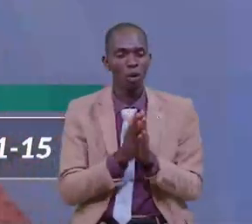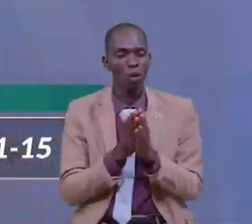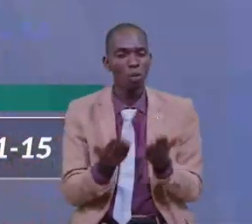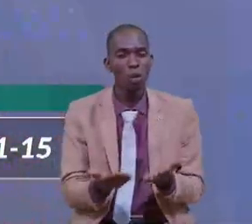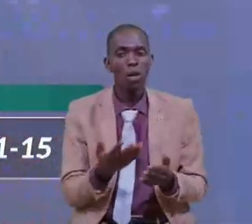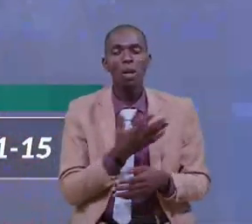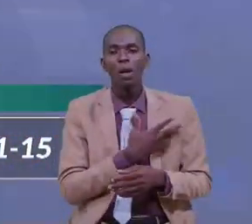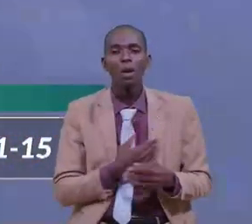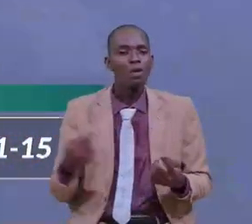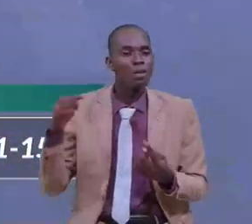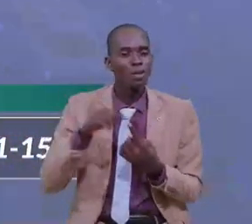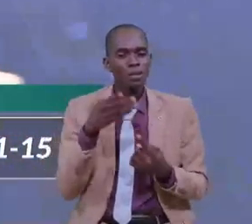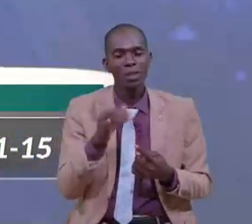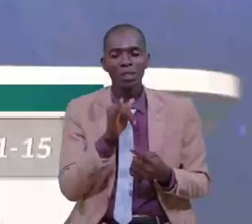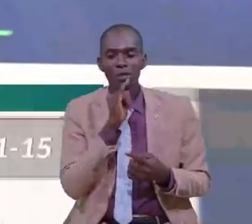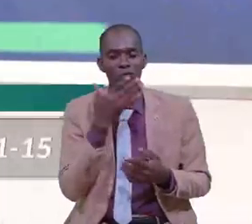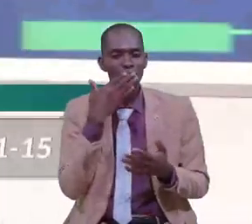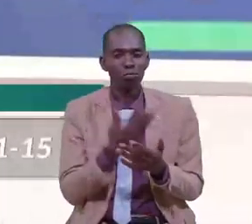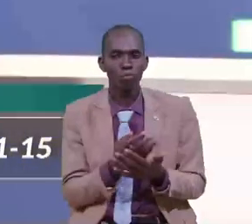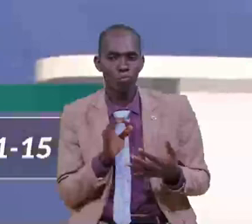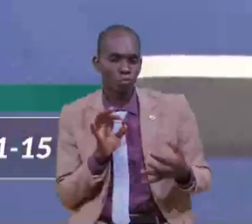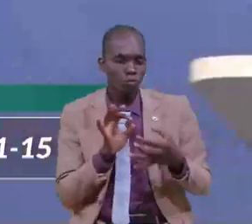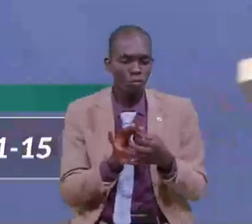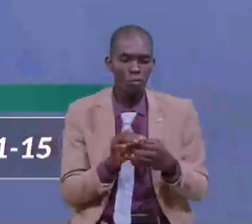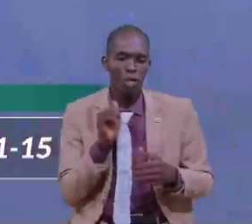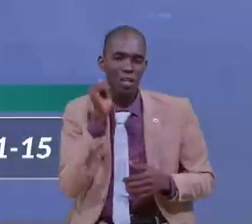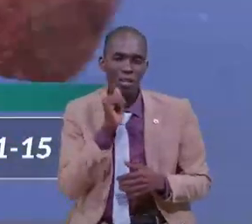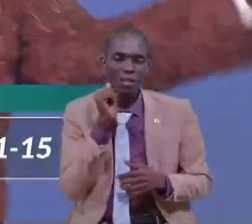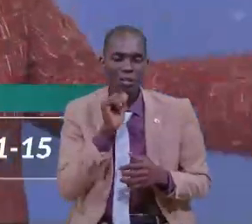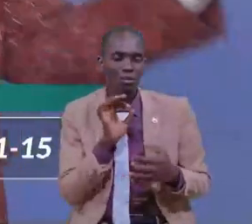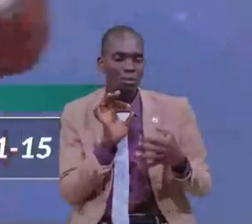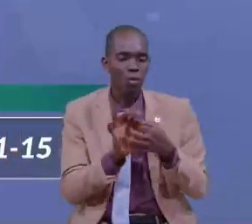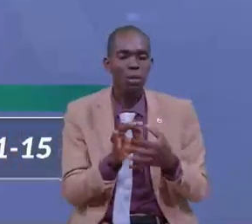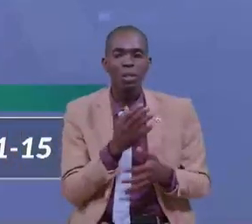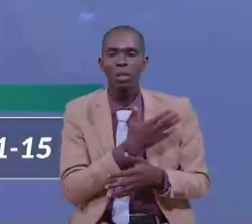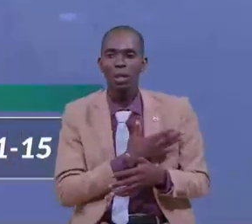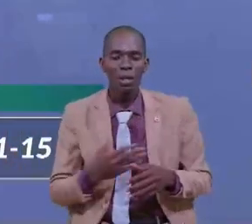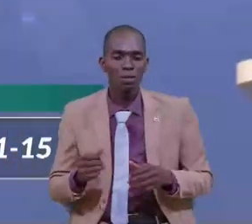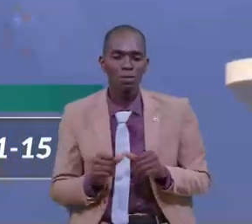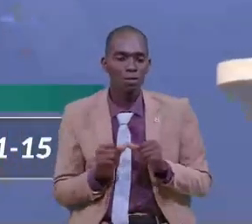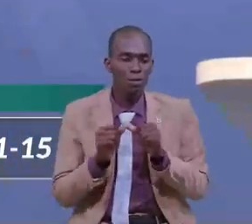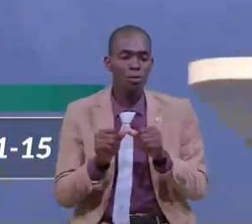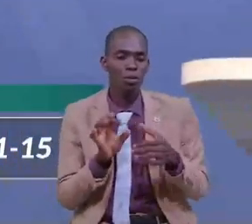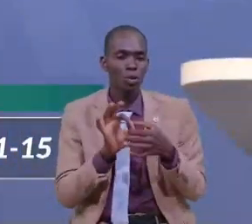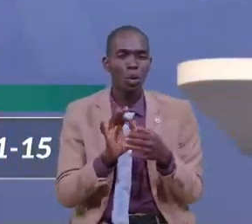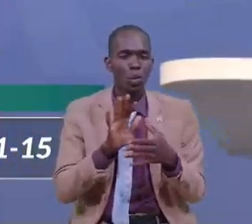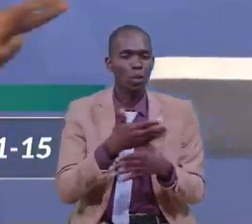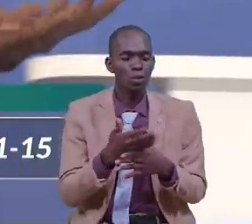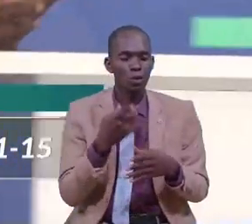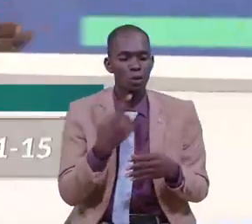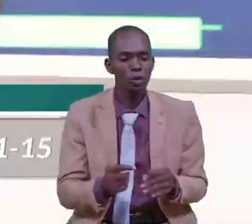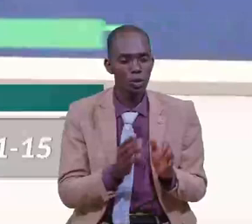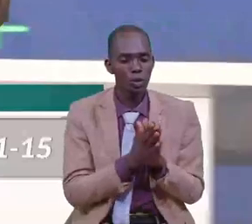des livres. Et s'il n'y a pas la connexion, une bonne connexion, connexion quotidienne, et une connexion ferme entre